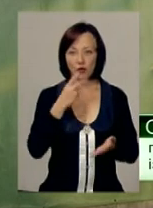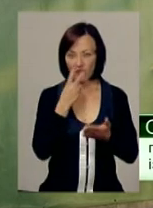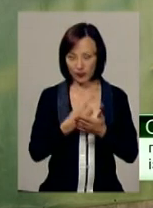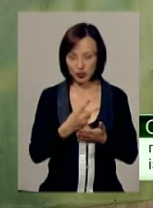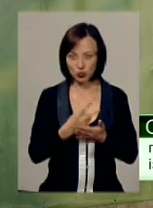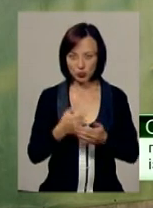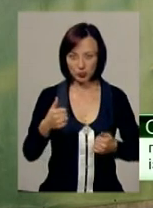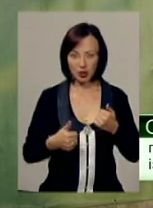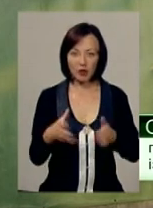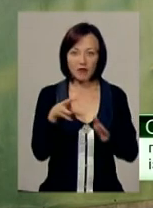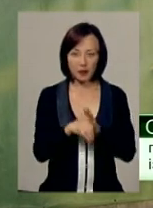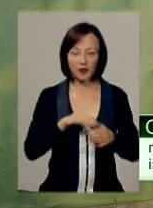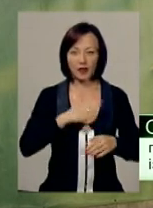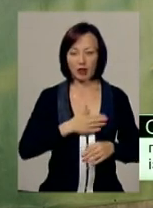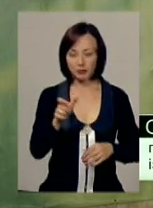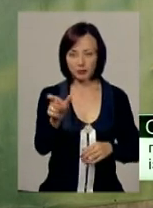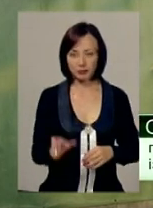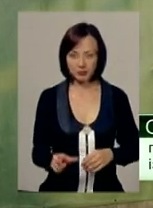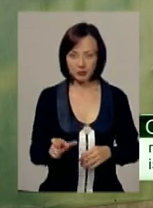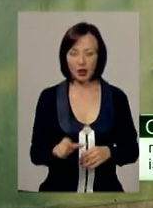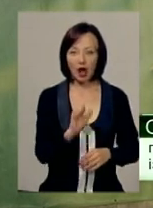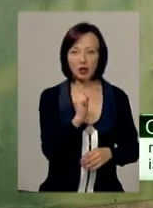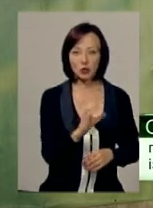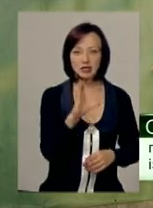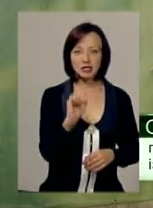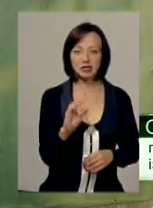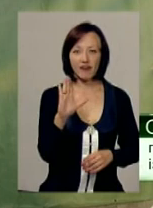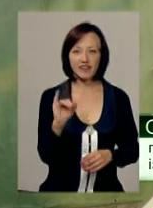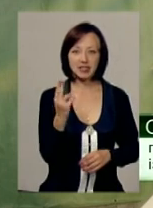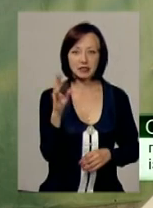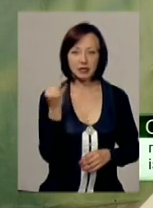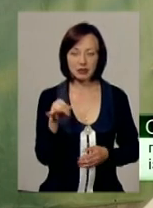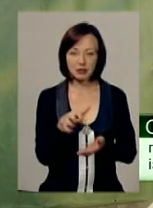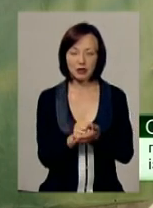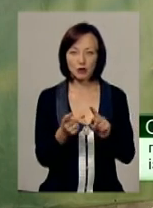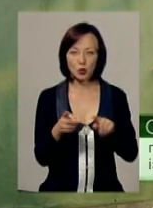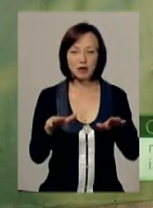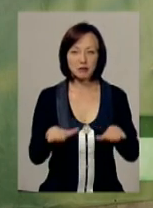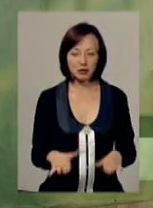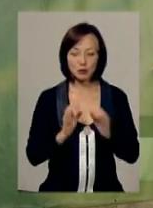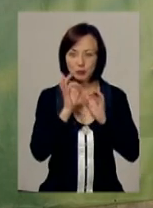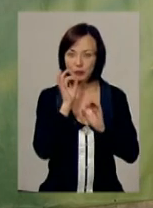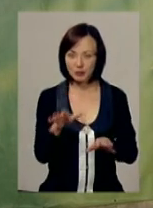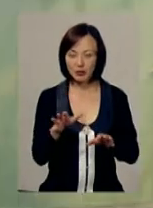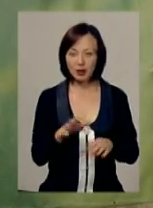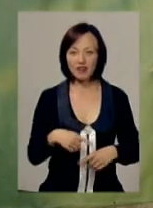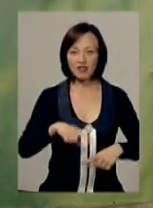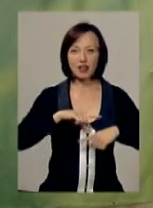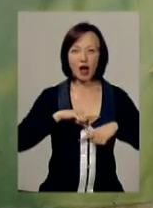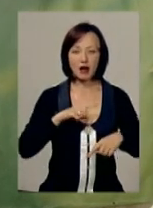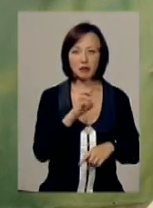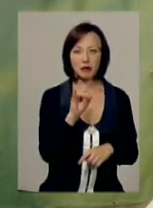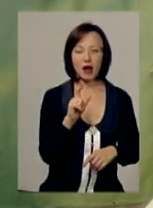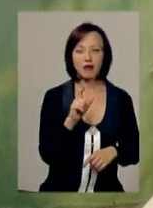складі був вихованець нашої школи спортивної «Динамо» Антон Савицький, який посів друге місце, поступившись у фіналі бразильцю. Дійсно,